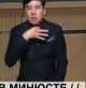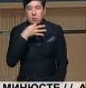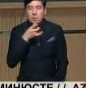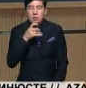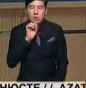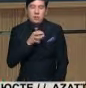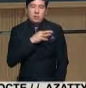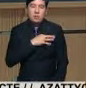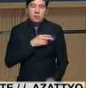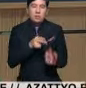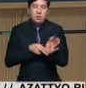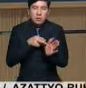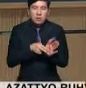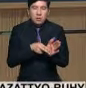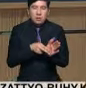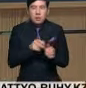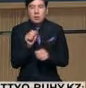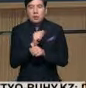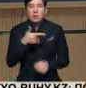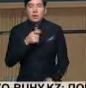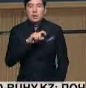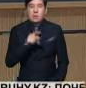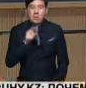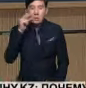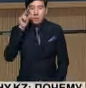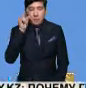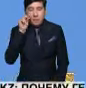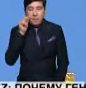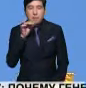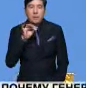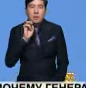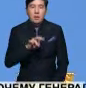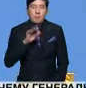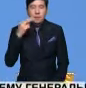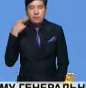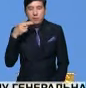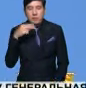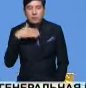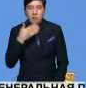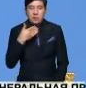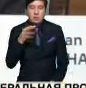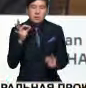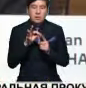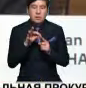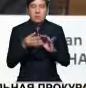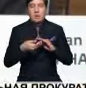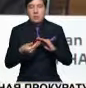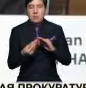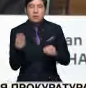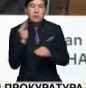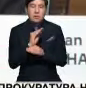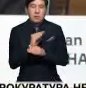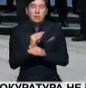недропользования, транспорта и логистики, нефти, газа и цифровизации. Напомню, Токаев ставил перед правительством амбициозную цель – привлечь дополнительные